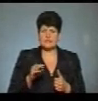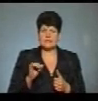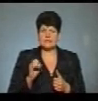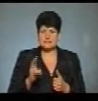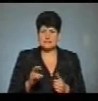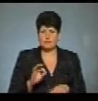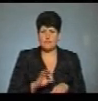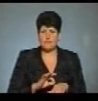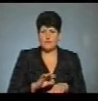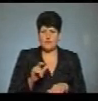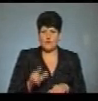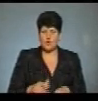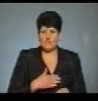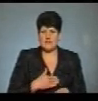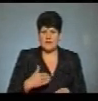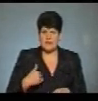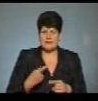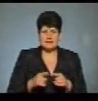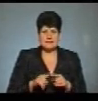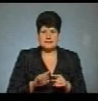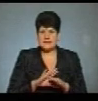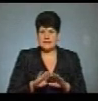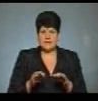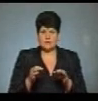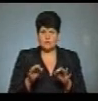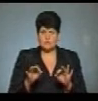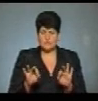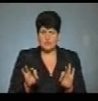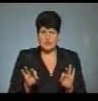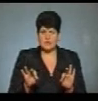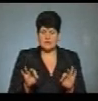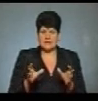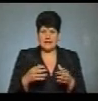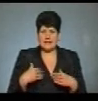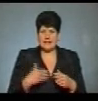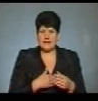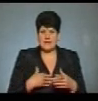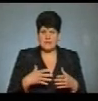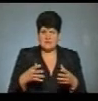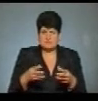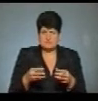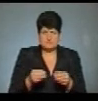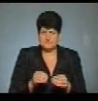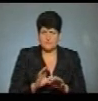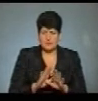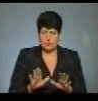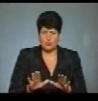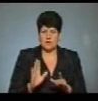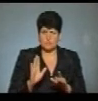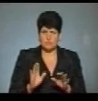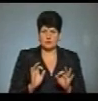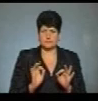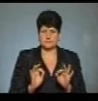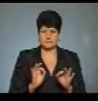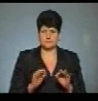хворого в легенях. Цей метод не дозволяє альвеолам злипнутись і дозволяє підтримувати необхідну